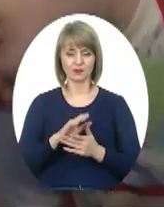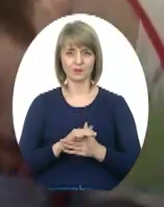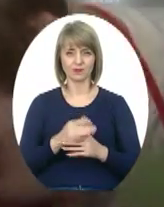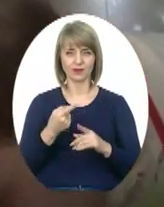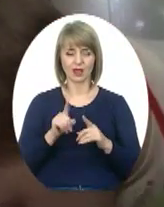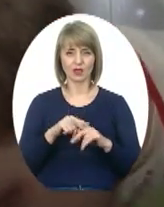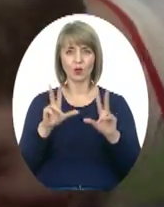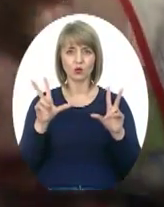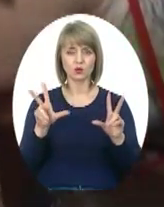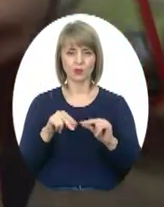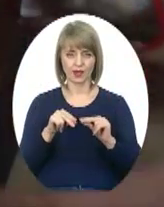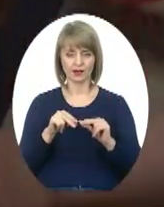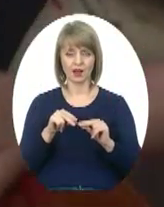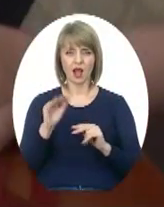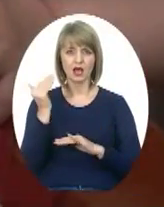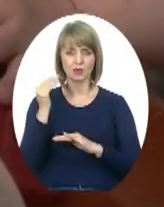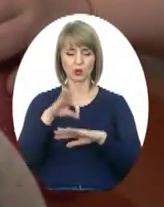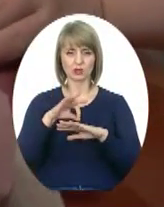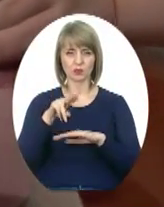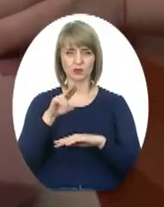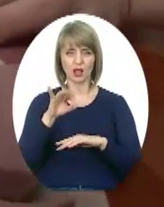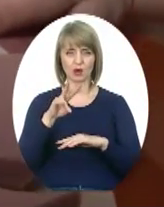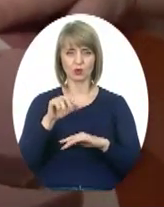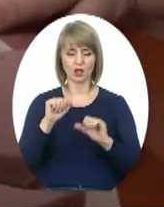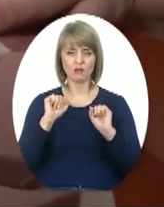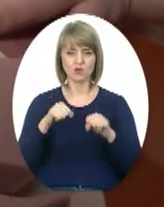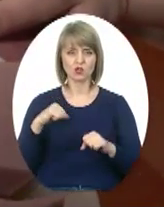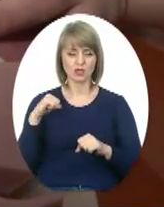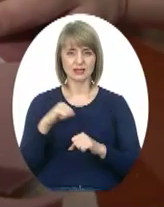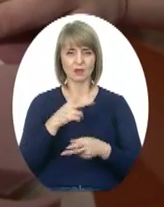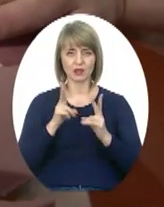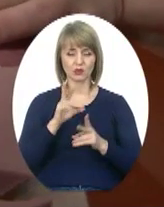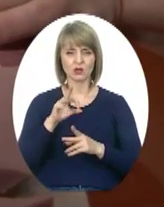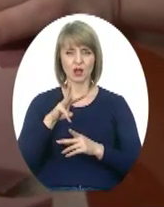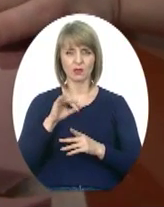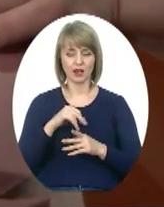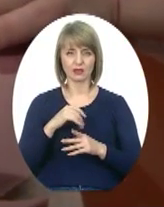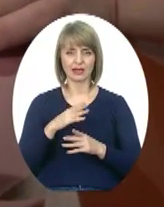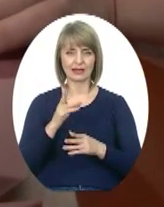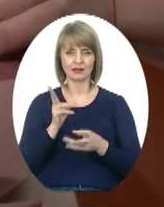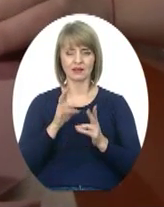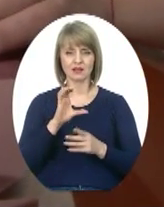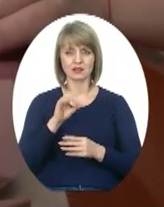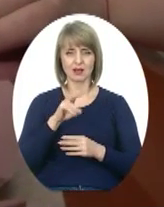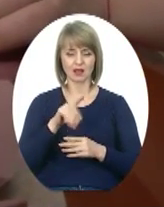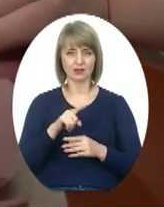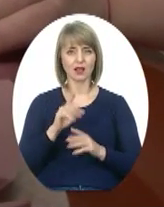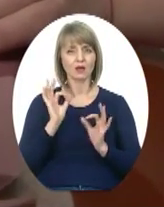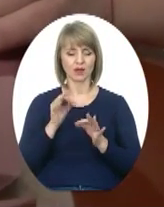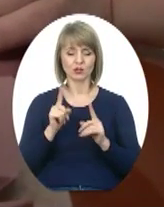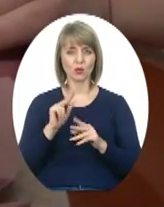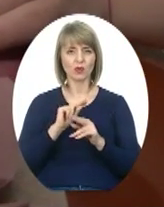Омлет. Это успех. Ребенок с синдромом Дауна может сам приготовить омлет и овощной салат. Правда,